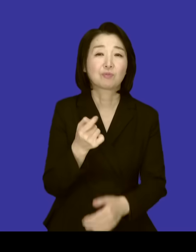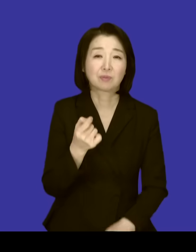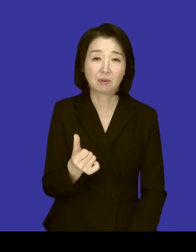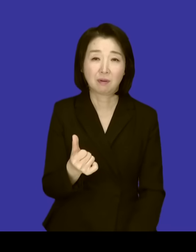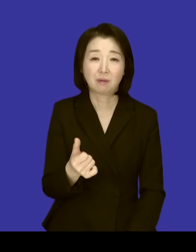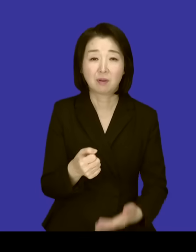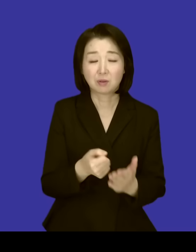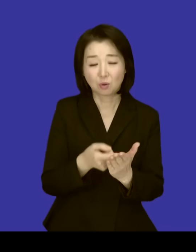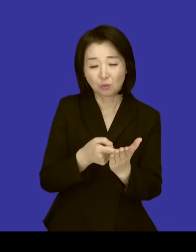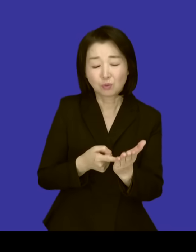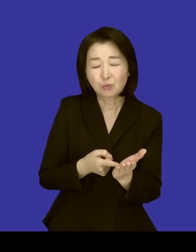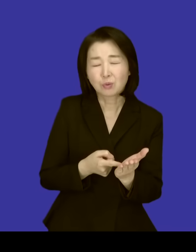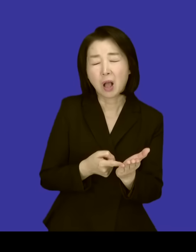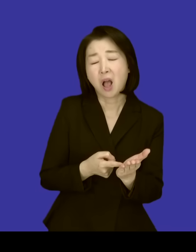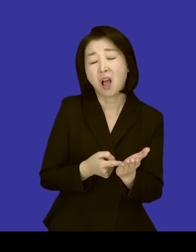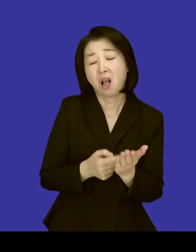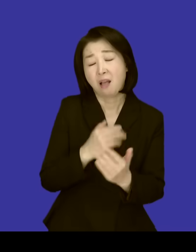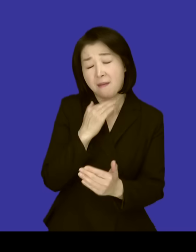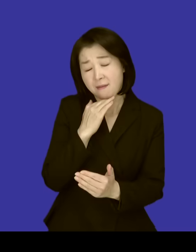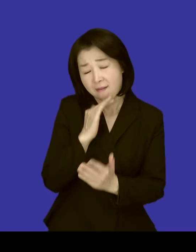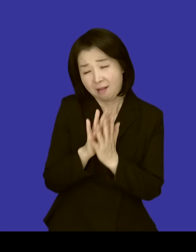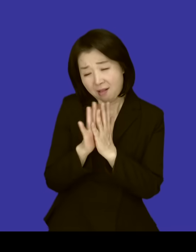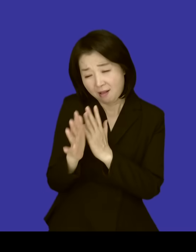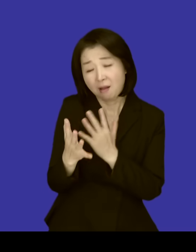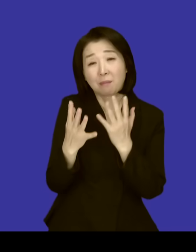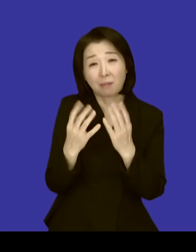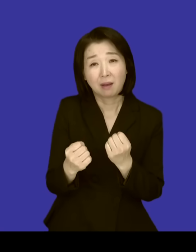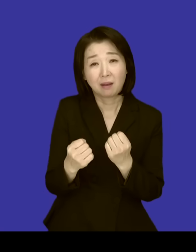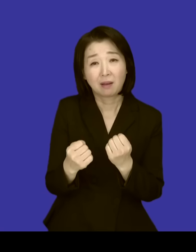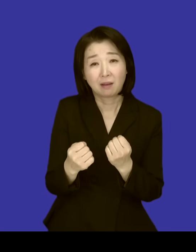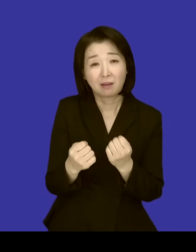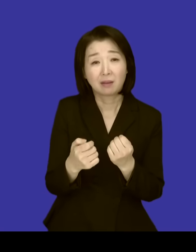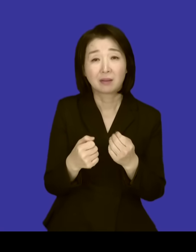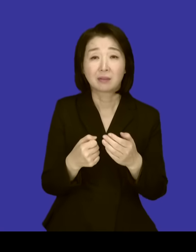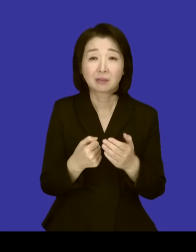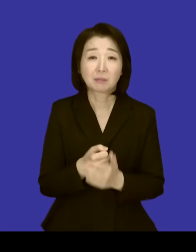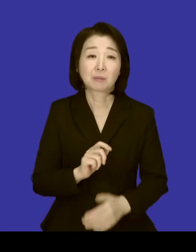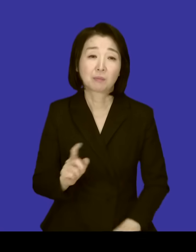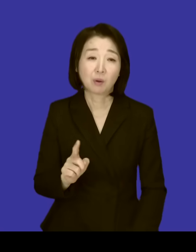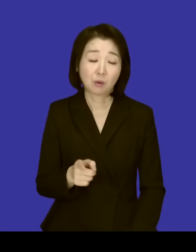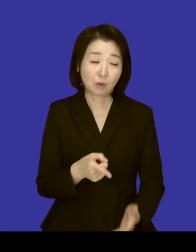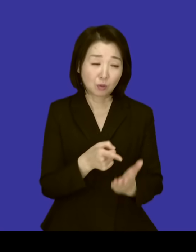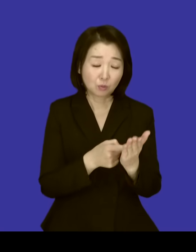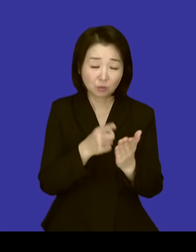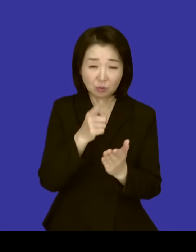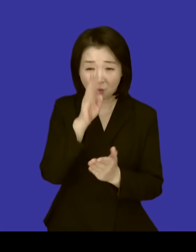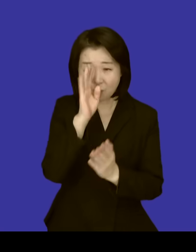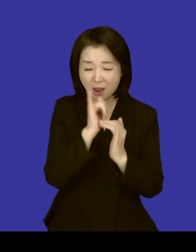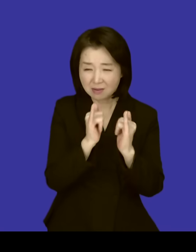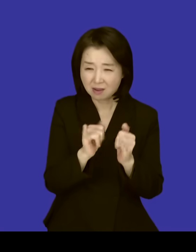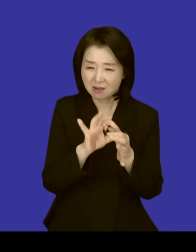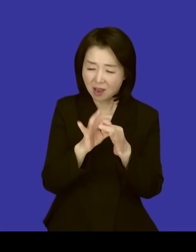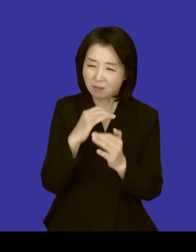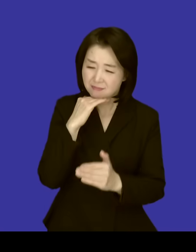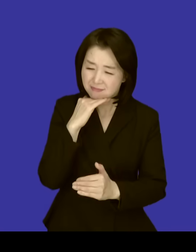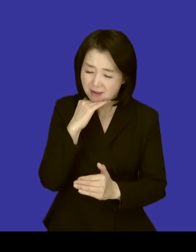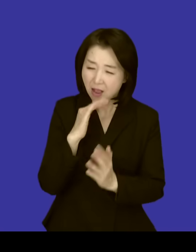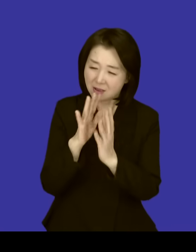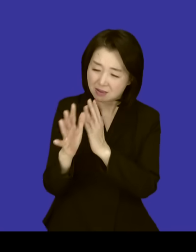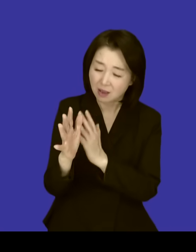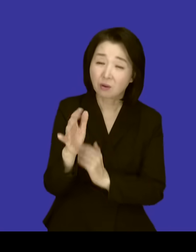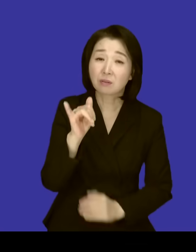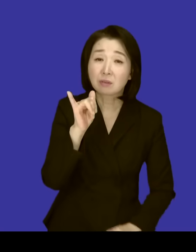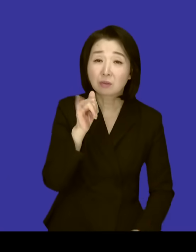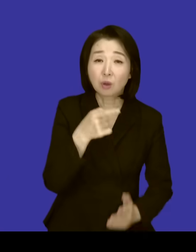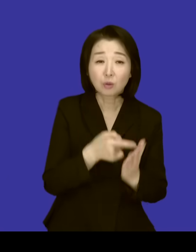그래요. 수술이 좀 몰리거나 이러면은 실제로도 진짜 수술 환자는 계속 나오는데 그